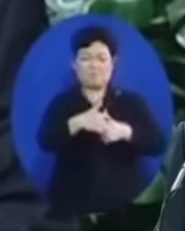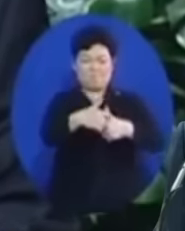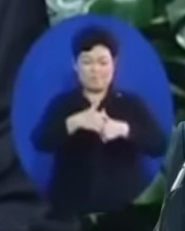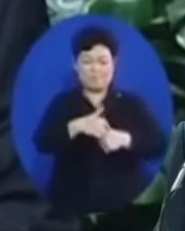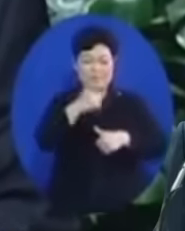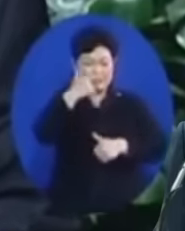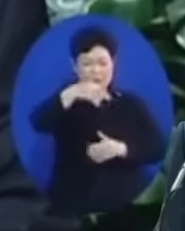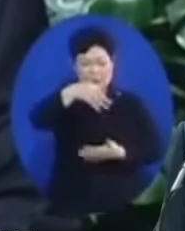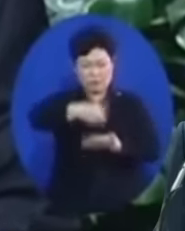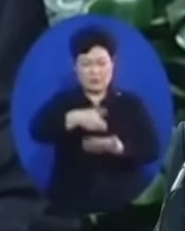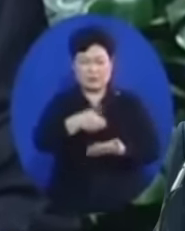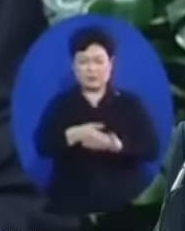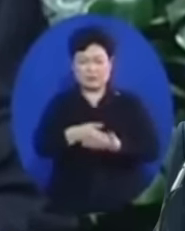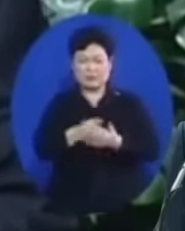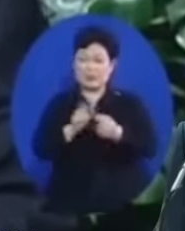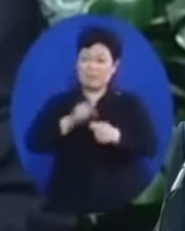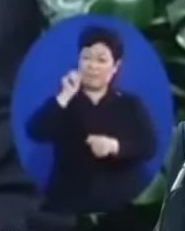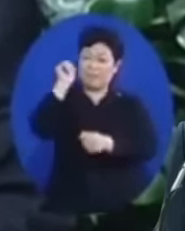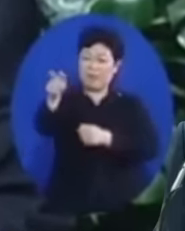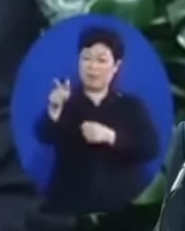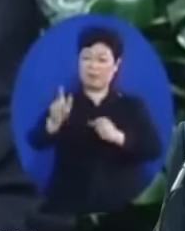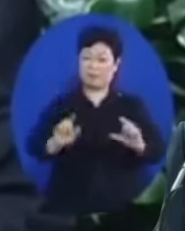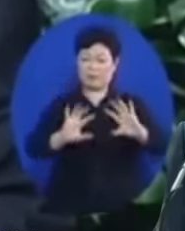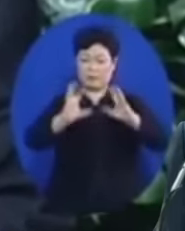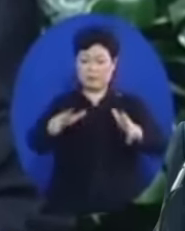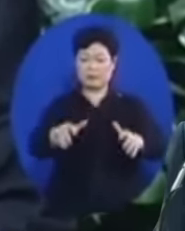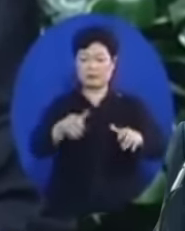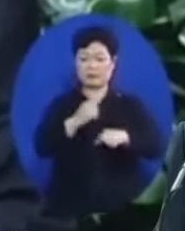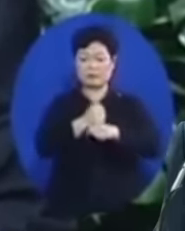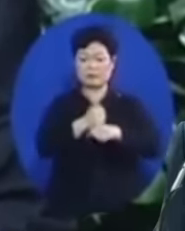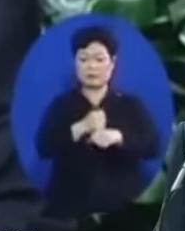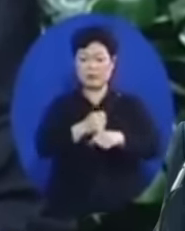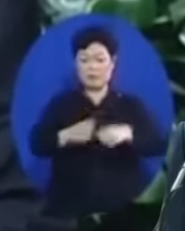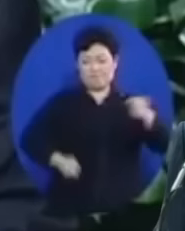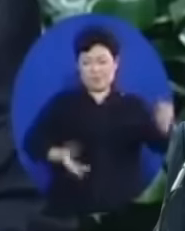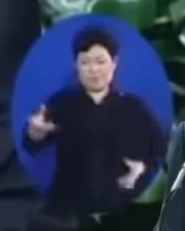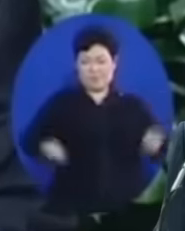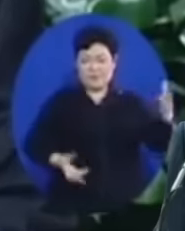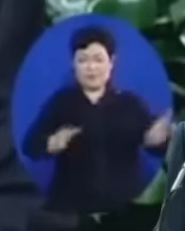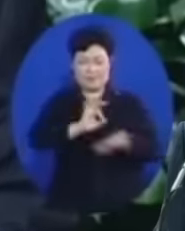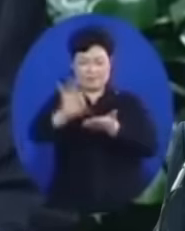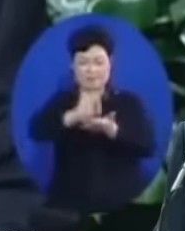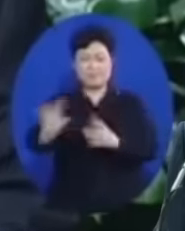상속을 받아서 먼 나라로 가서 그 돈으로 허랑방탕하고 살았습니다.